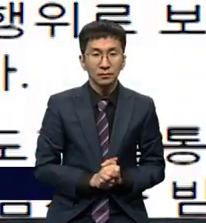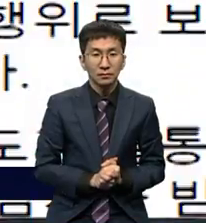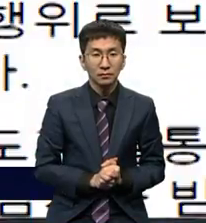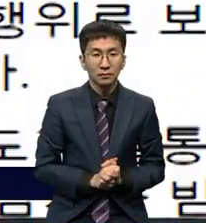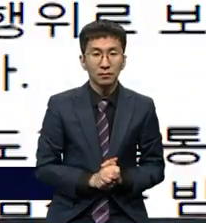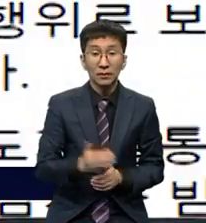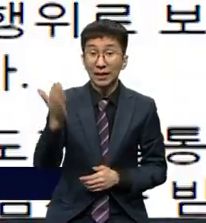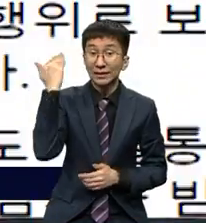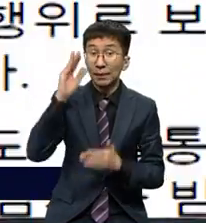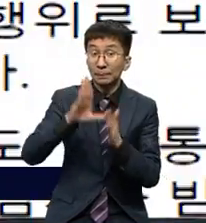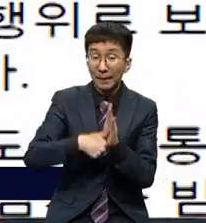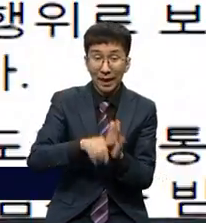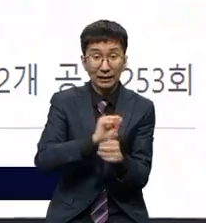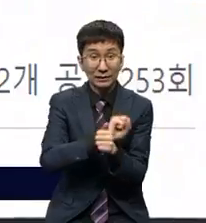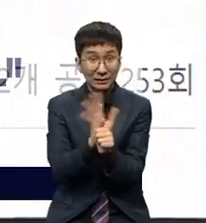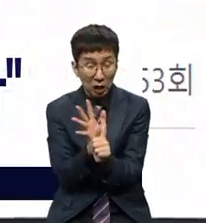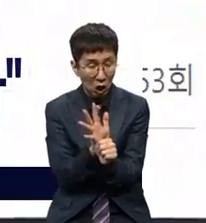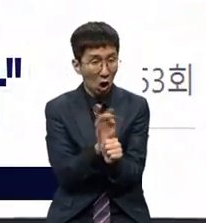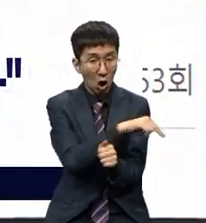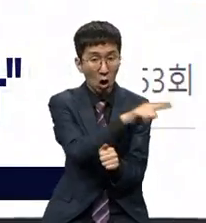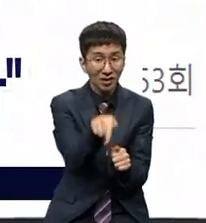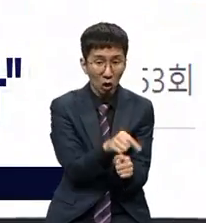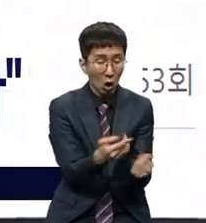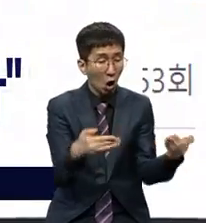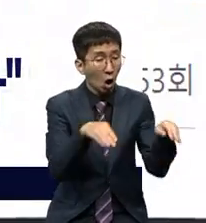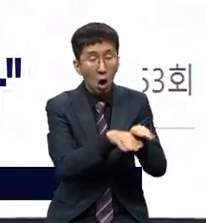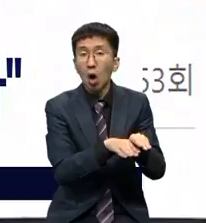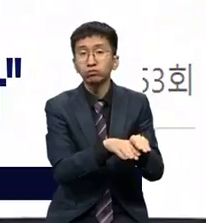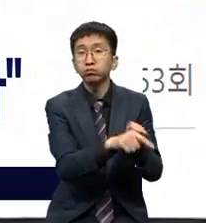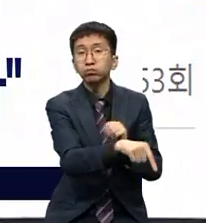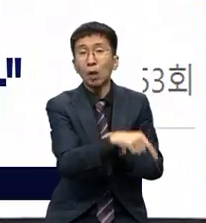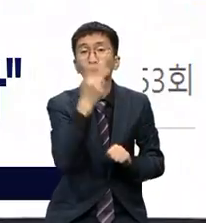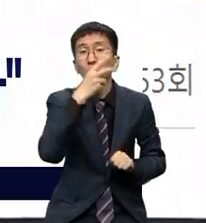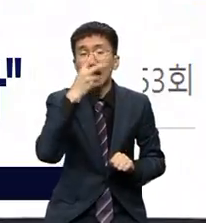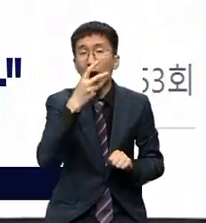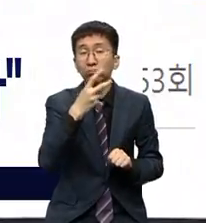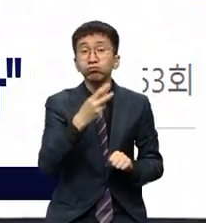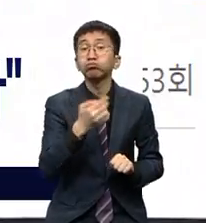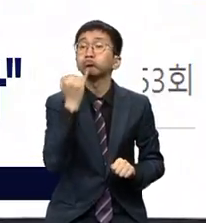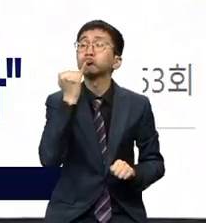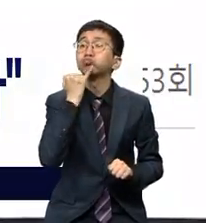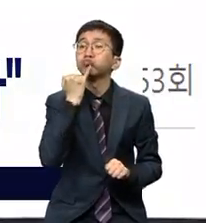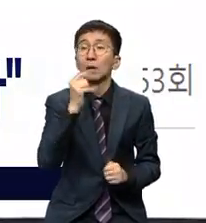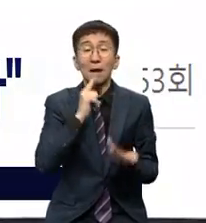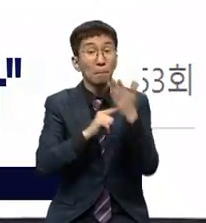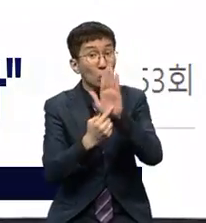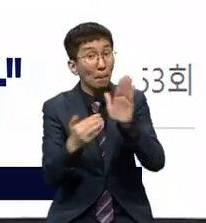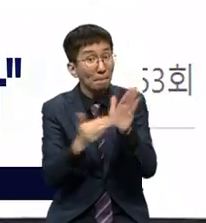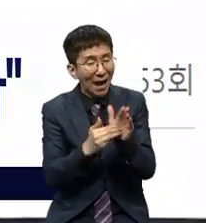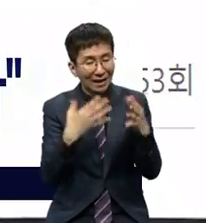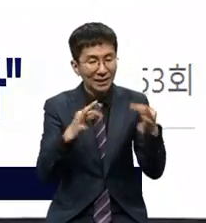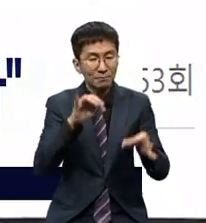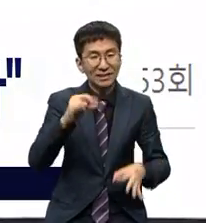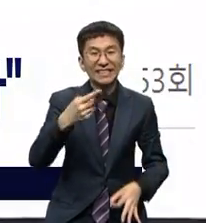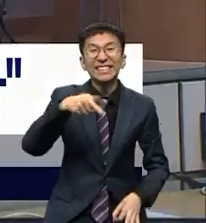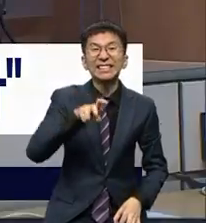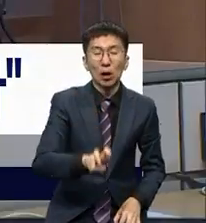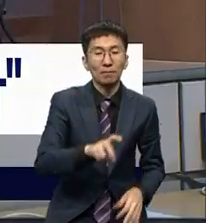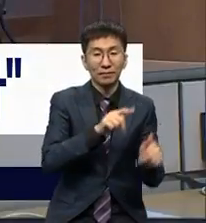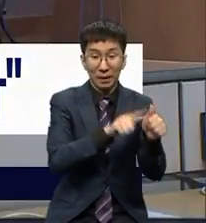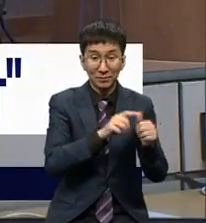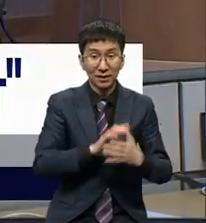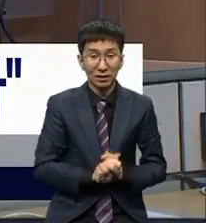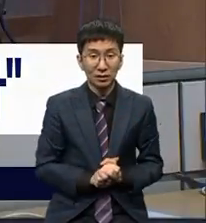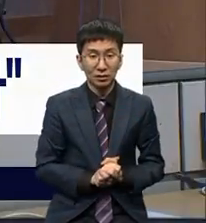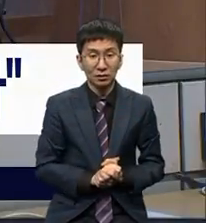지난 2월 흑석 김의겸부터 낱낱이 조사받겠다고 자신의 SNS에 썼던 열린민주당 김의겸 의원. 권익위의